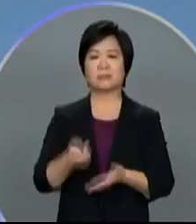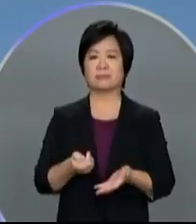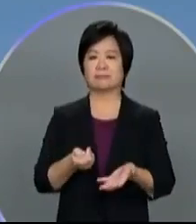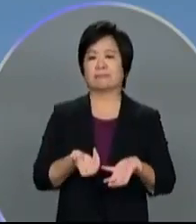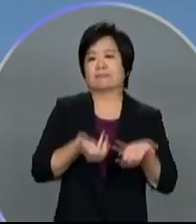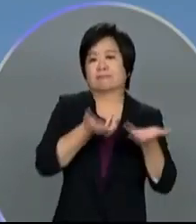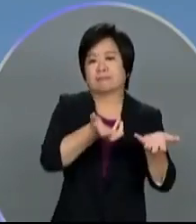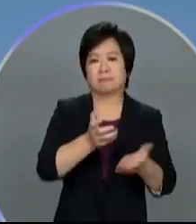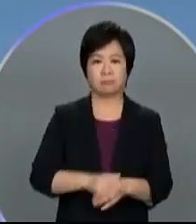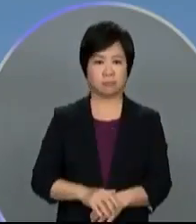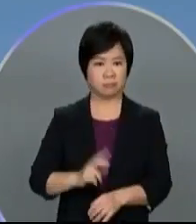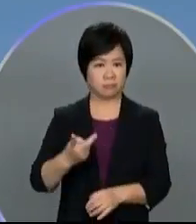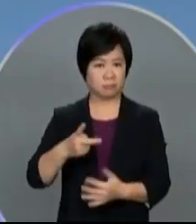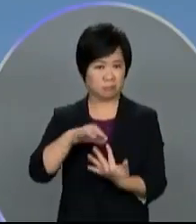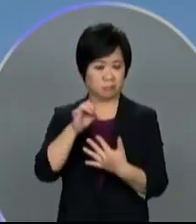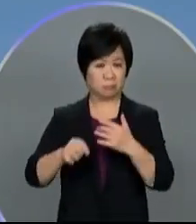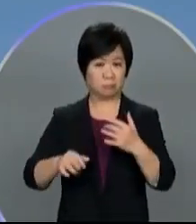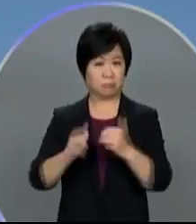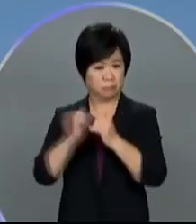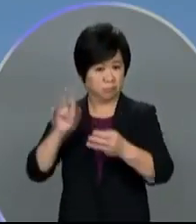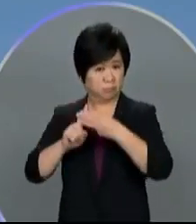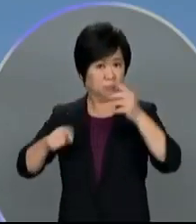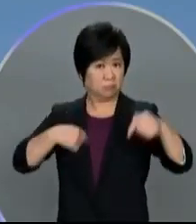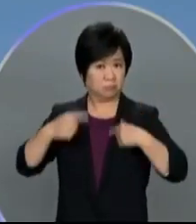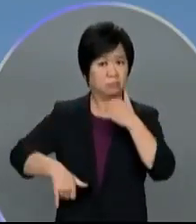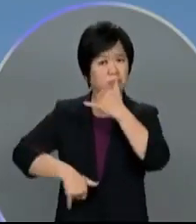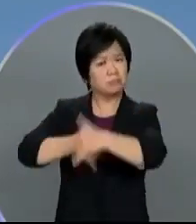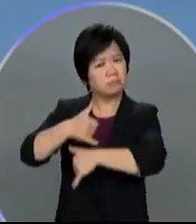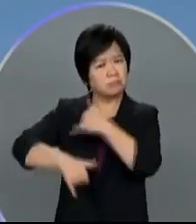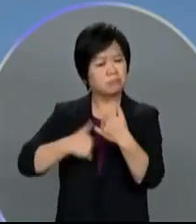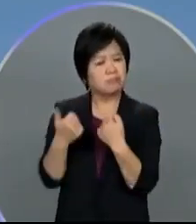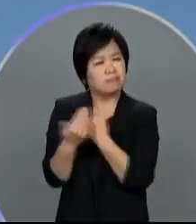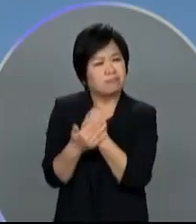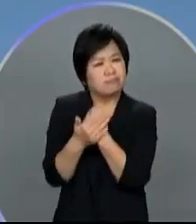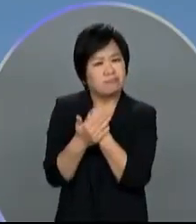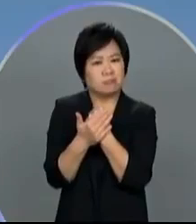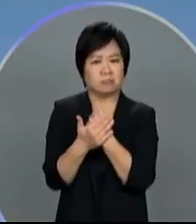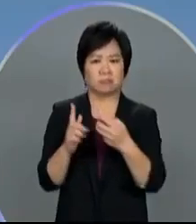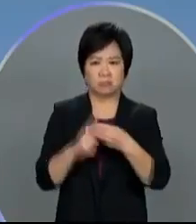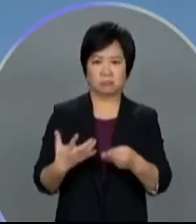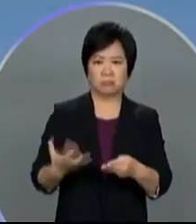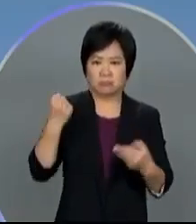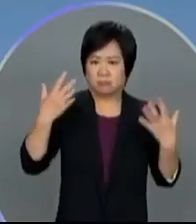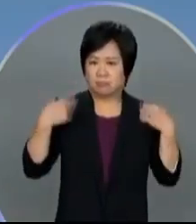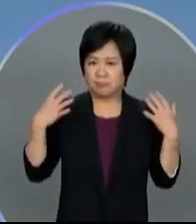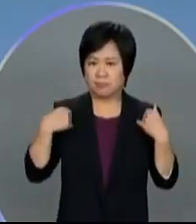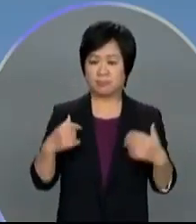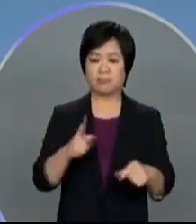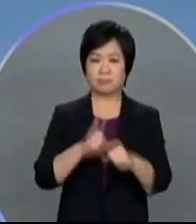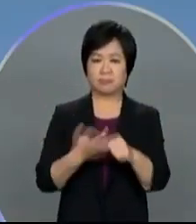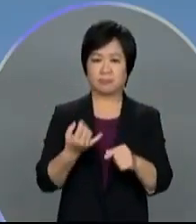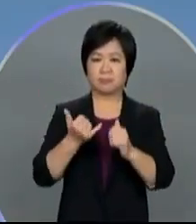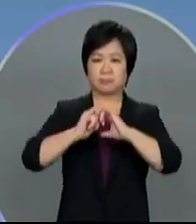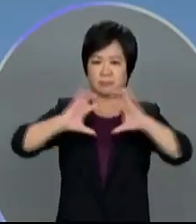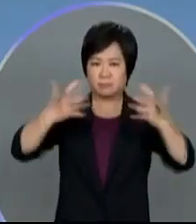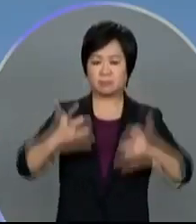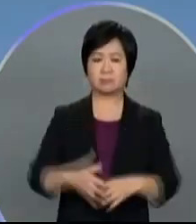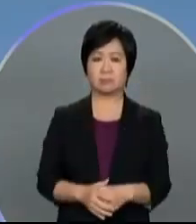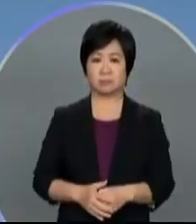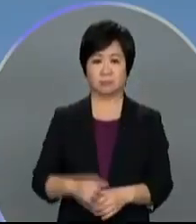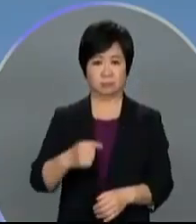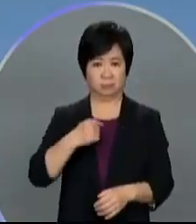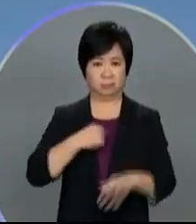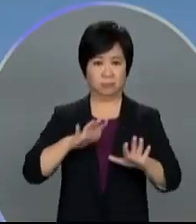们也可以选择民主自由的生活方式，捍卫主权，捍卫中华民国台湾。这